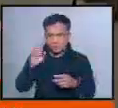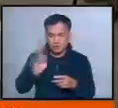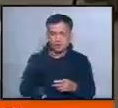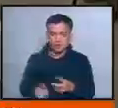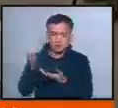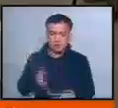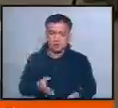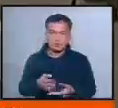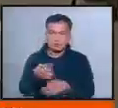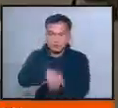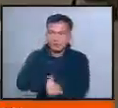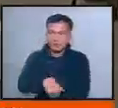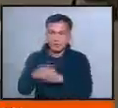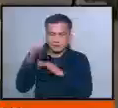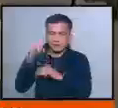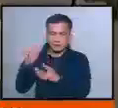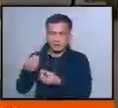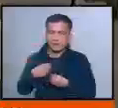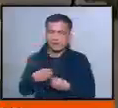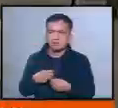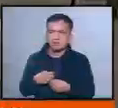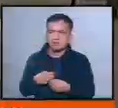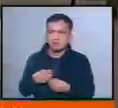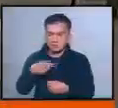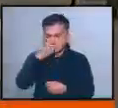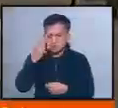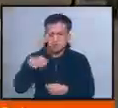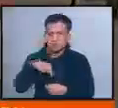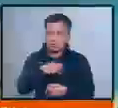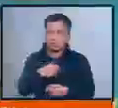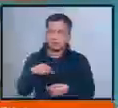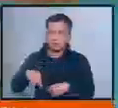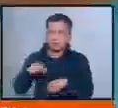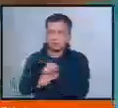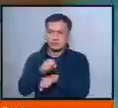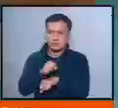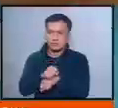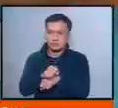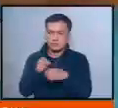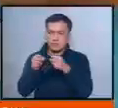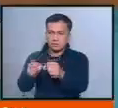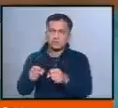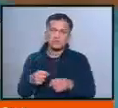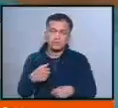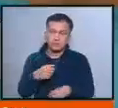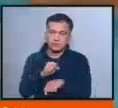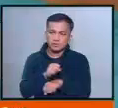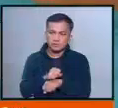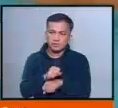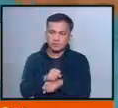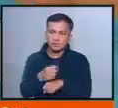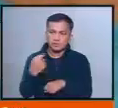po ibigay ulit kasi dito kami naghanap buhay. Sa kalsada lang po kami, saka